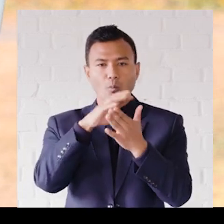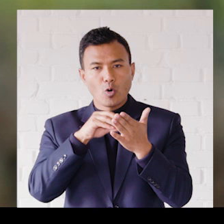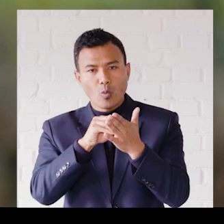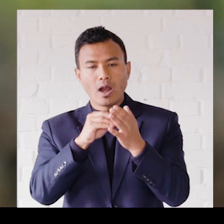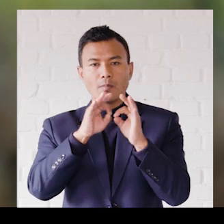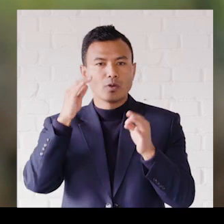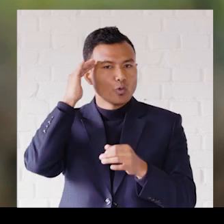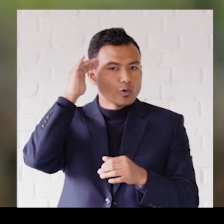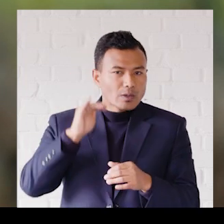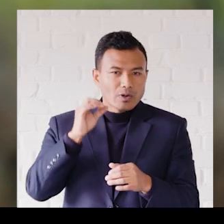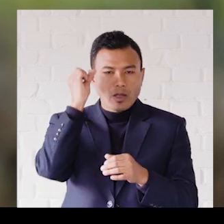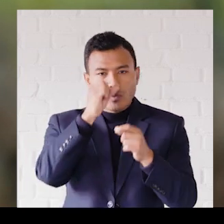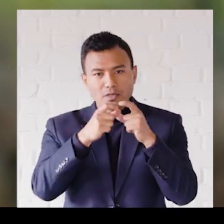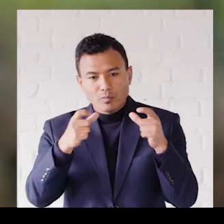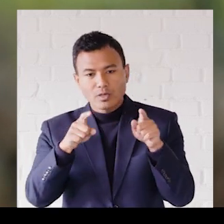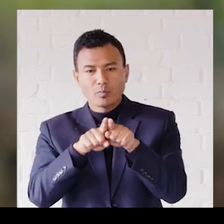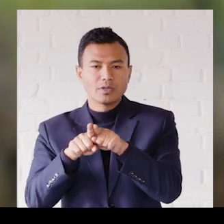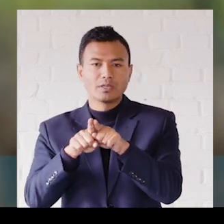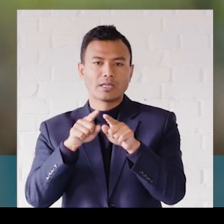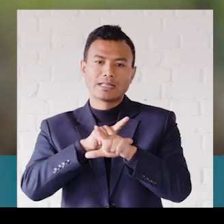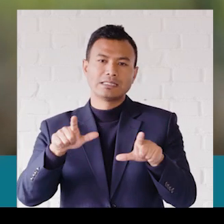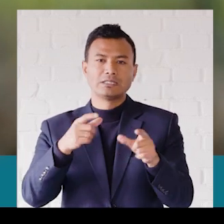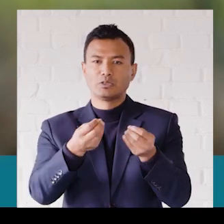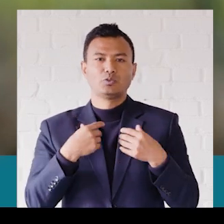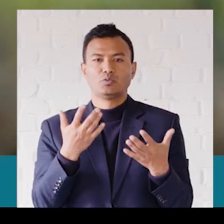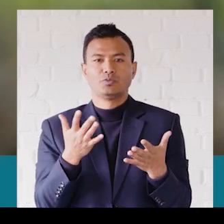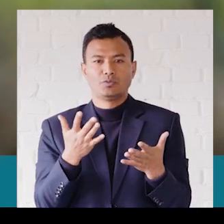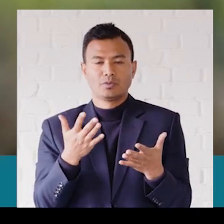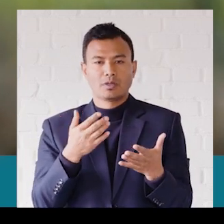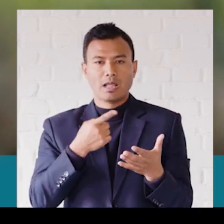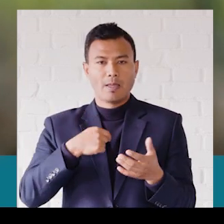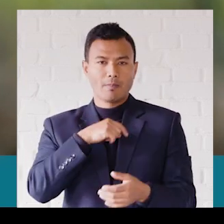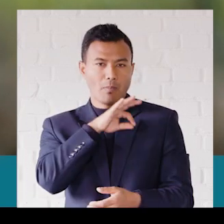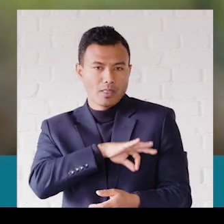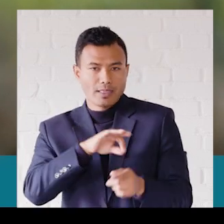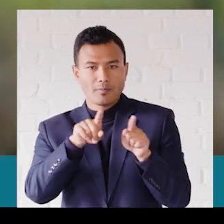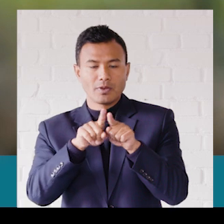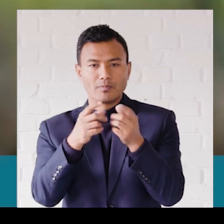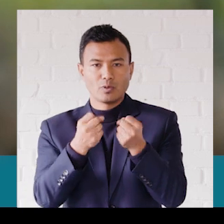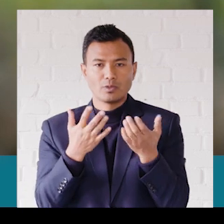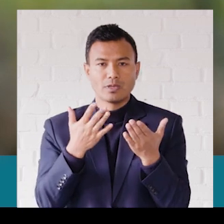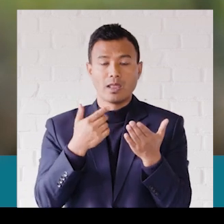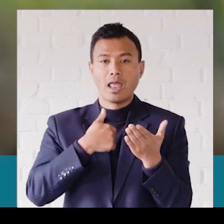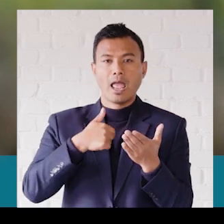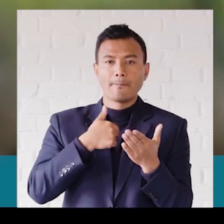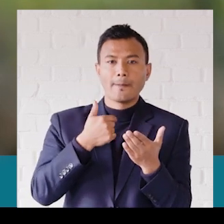परिवारदेखिबाट हामी त्यही होचकपुरकालाई परिचय पत्र नै हाम्रो के अरे दिनु भएको छैन उहाँहरूले, अनि भत्ता पनि गर्नुभएको छैन। हाम्रो